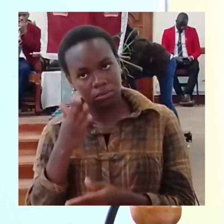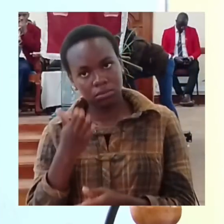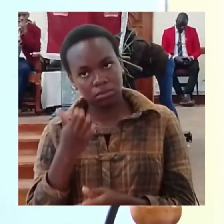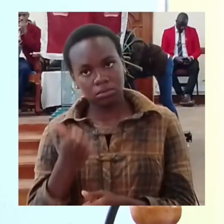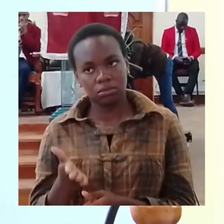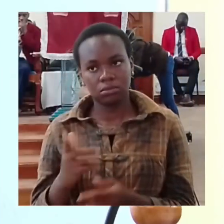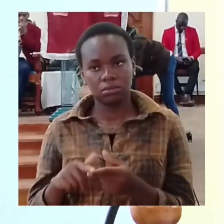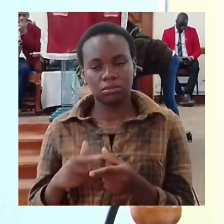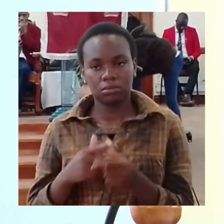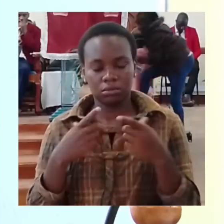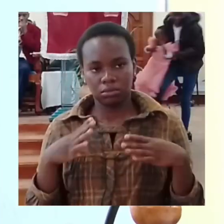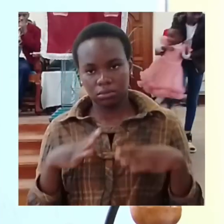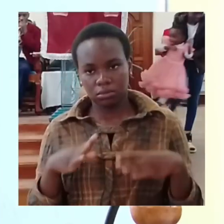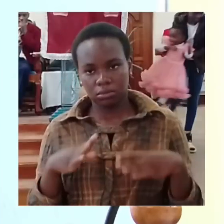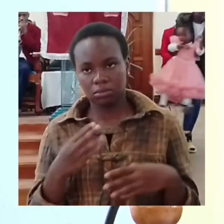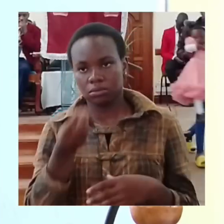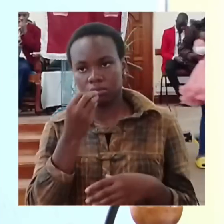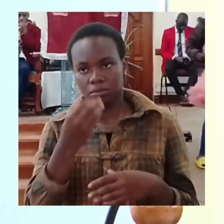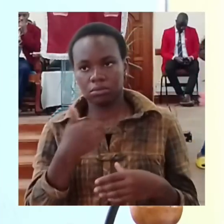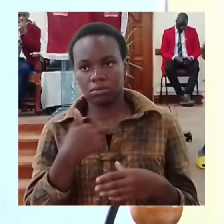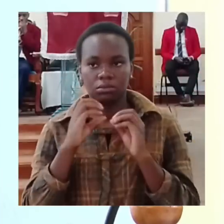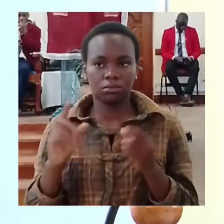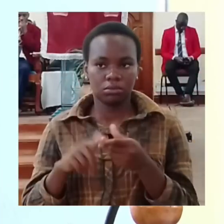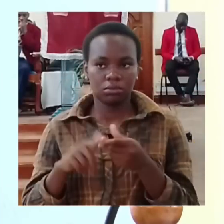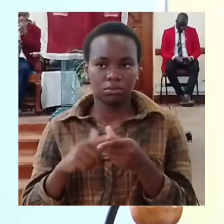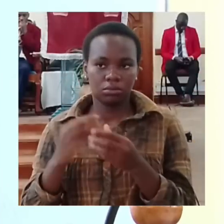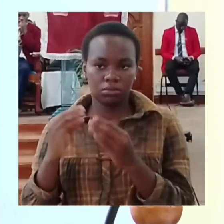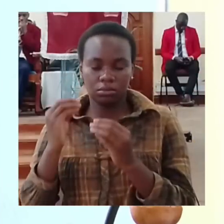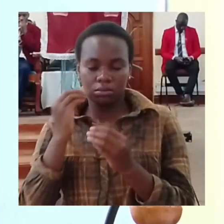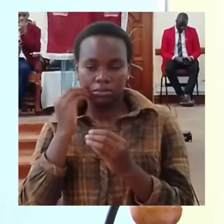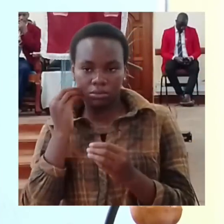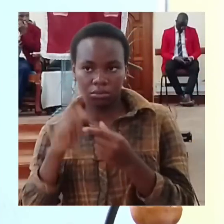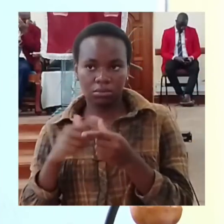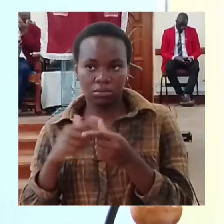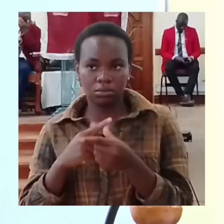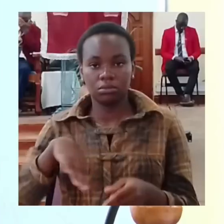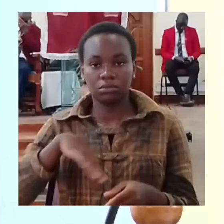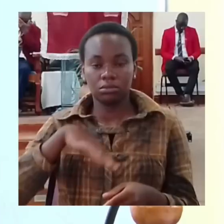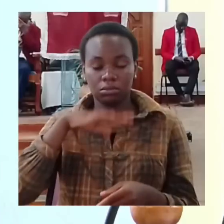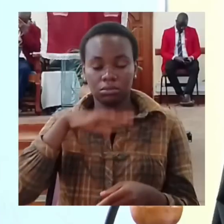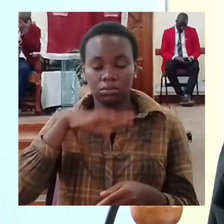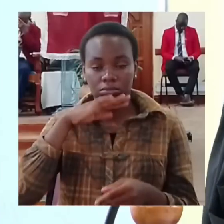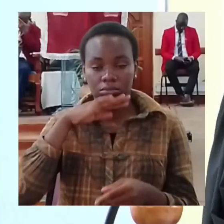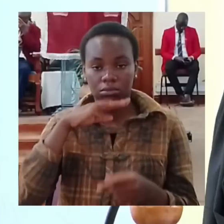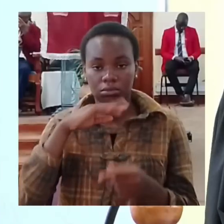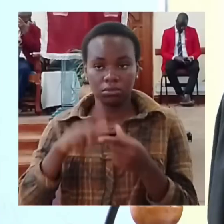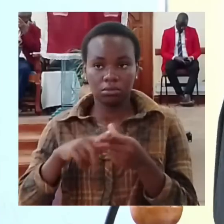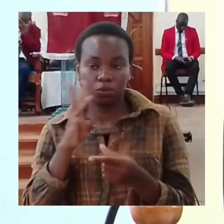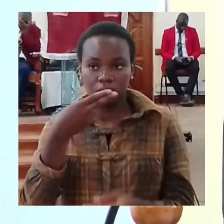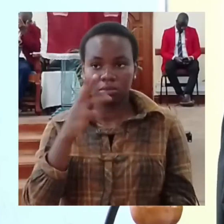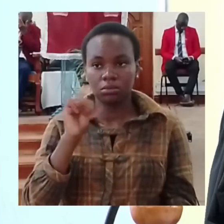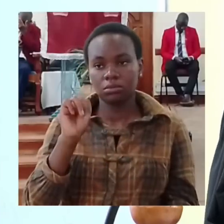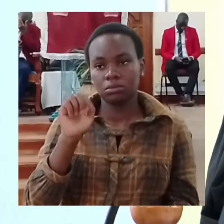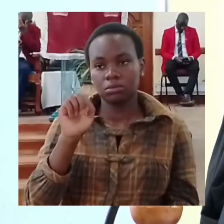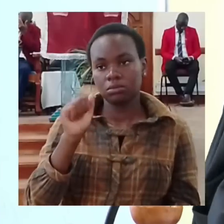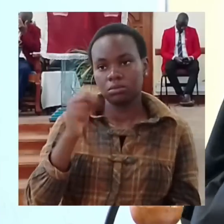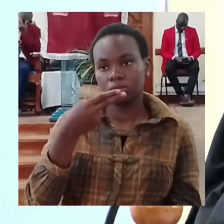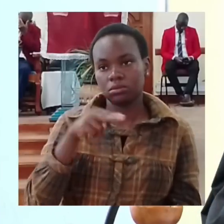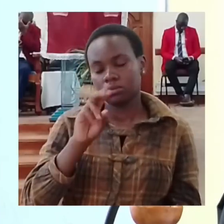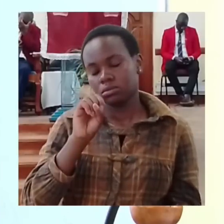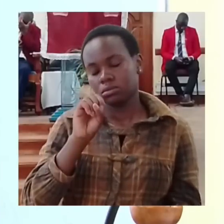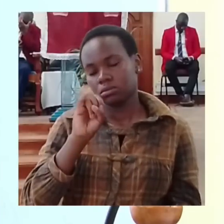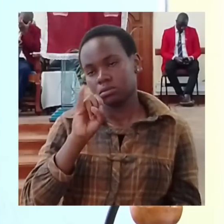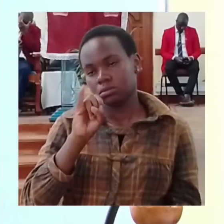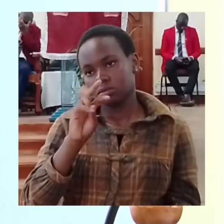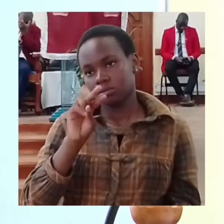kũrĩ andũ matarĩ irio, kũrĩ andũ matarĩ mĩciĩ, kũrĩ andũ marakuirwo nĩ maĩ kũrĩa maĩ mahiũ, kũrĩ andũ matoĩ andũ ao